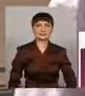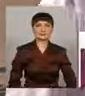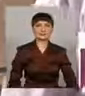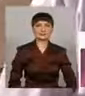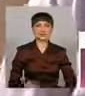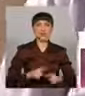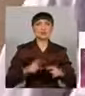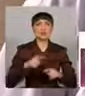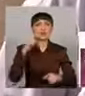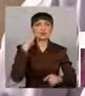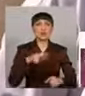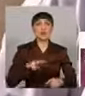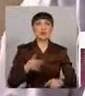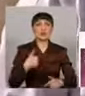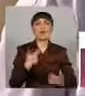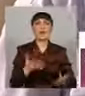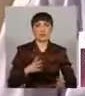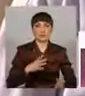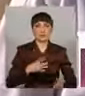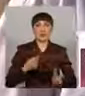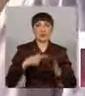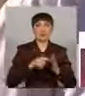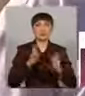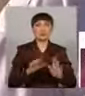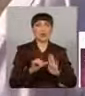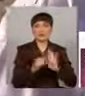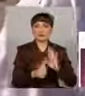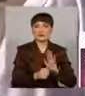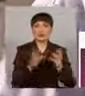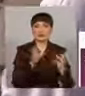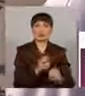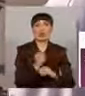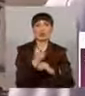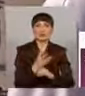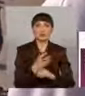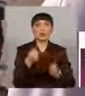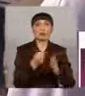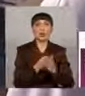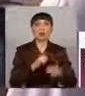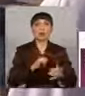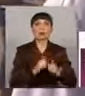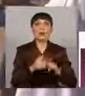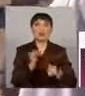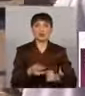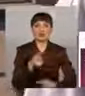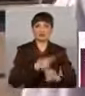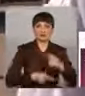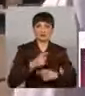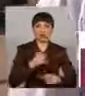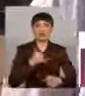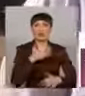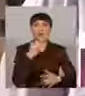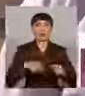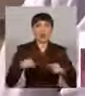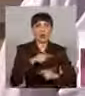Скоро жара, июль, как нам быть? В город едет только 16-й, 14-й едет до Калкамана и возвращается. Нас очень